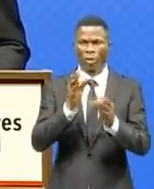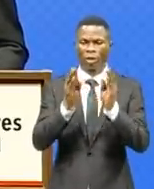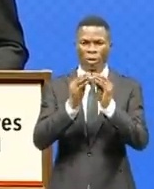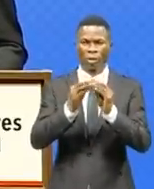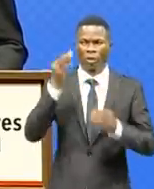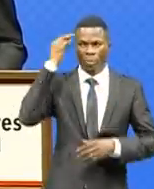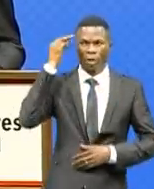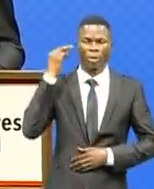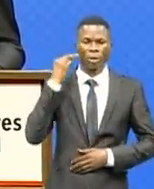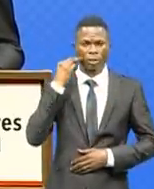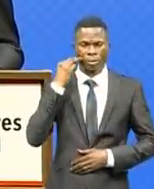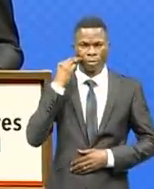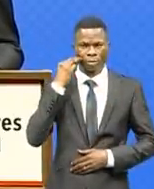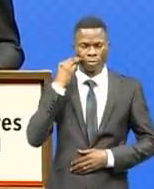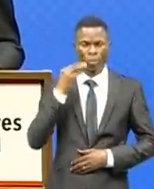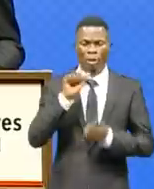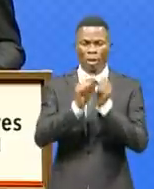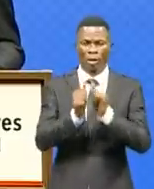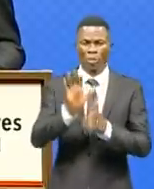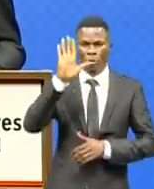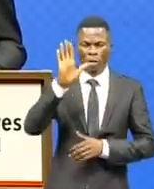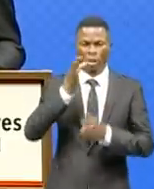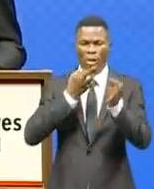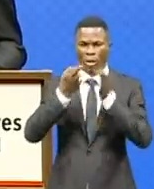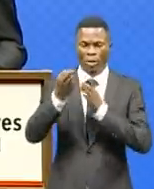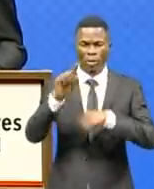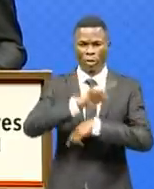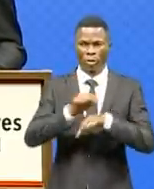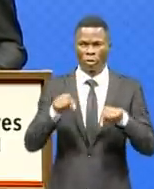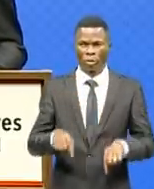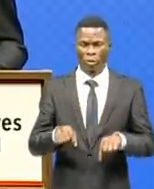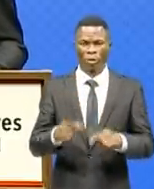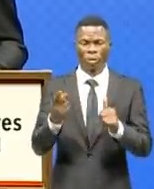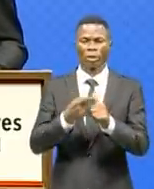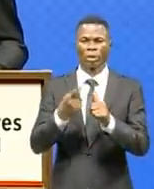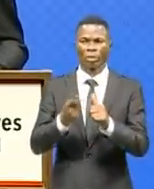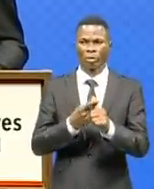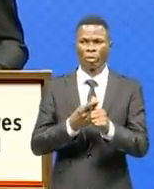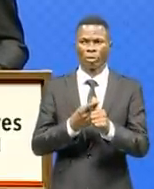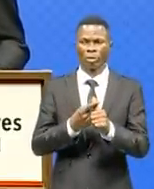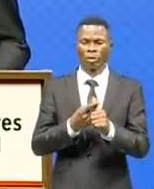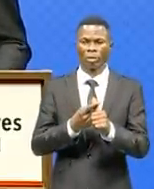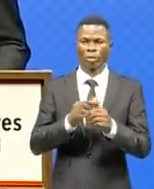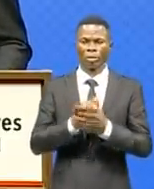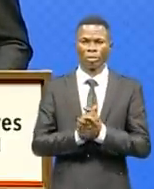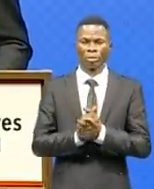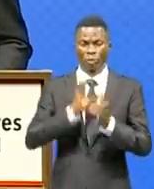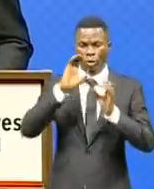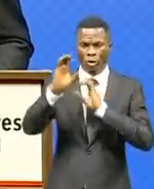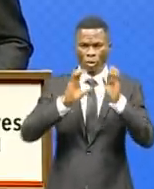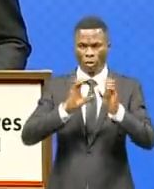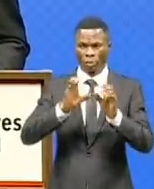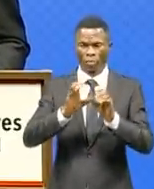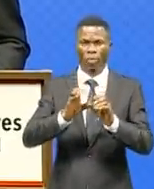de ministres. 5 points étaient inscrits à l'ordre du jour, à savoir 1. Communication